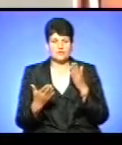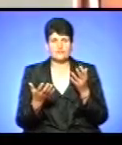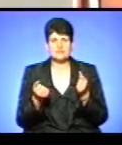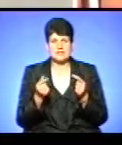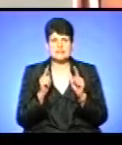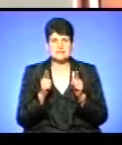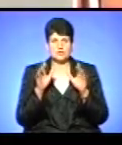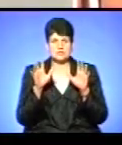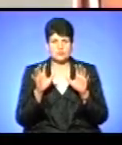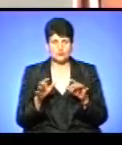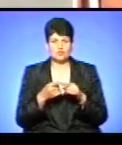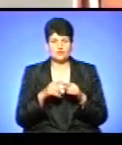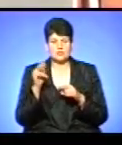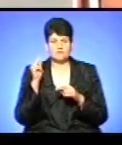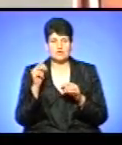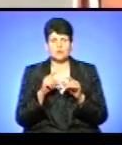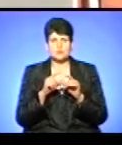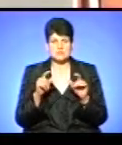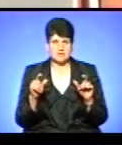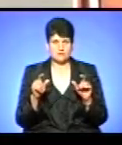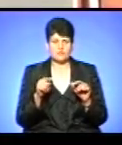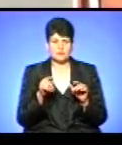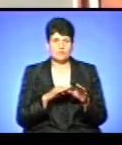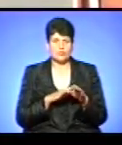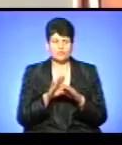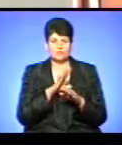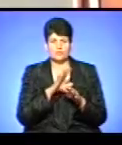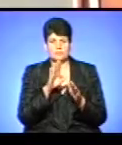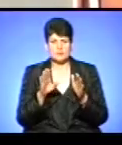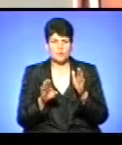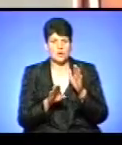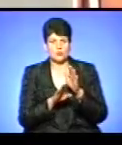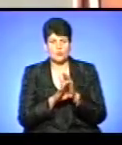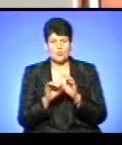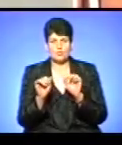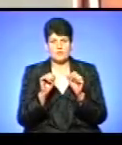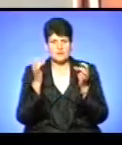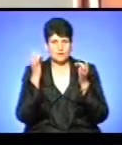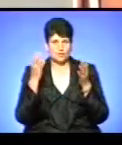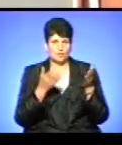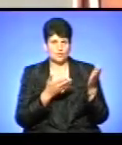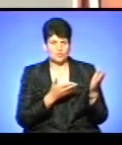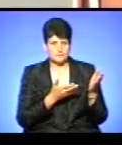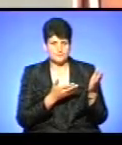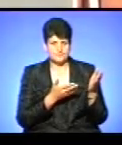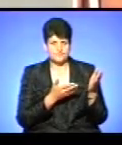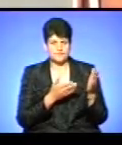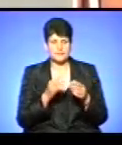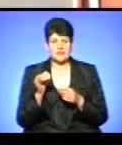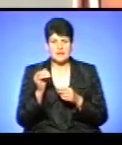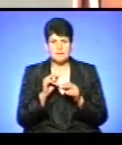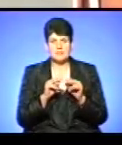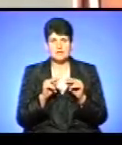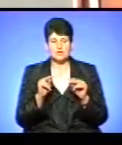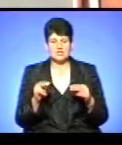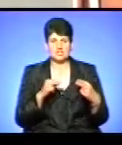згідно статуту даного навчального закладу, він повністю був підпорядкований управлінню культури. І